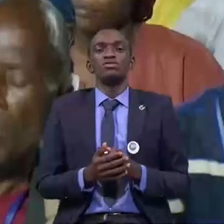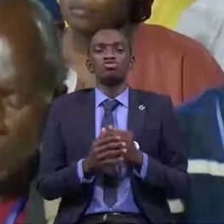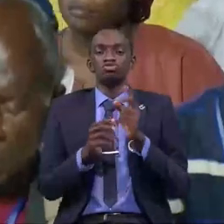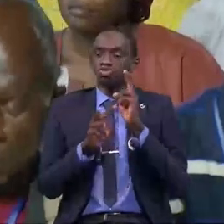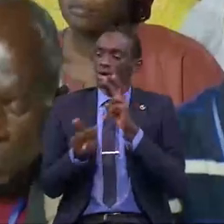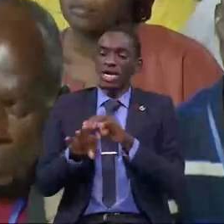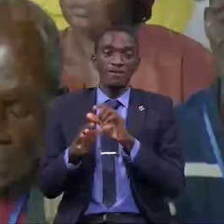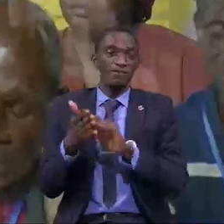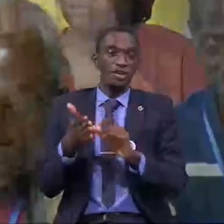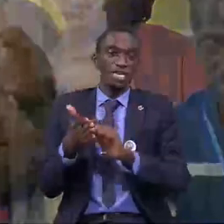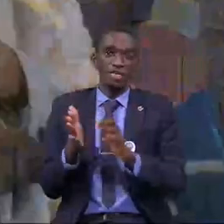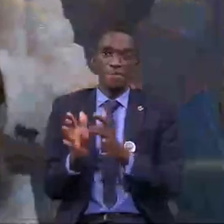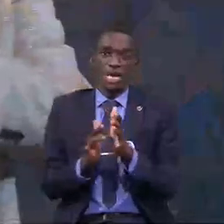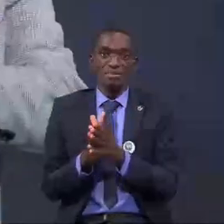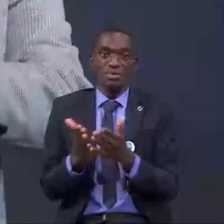Verset 7.